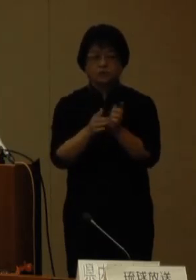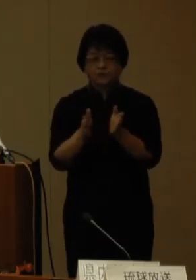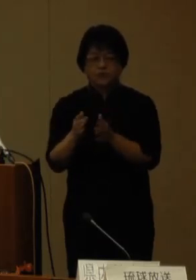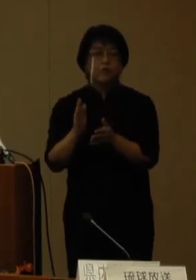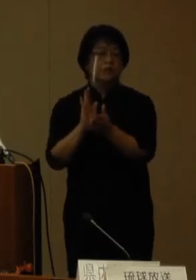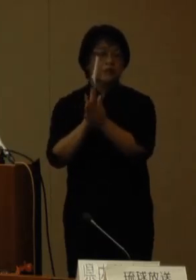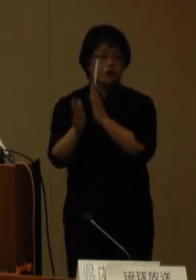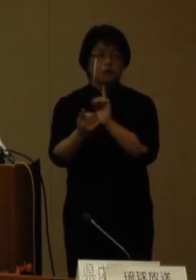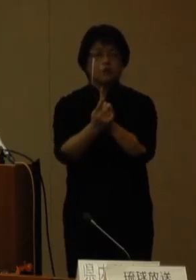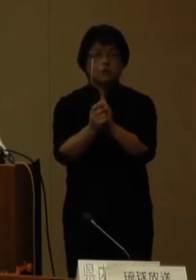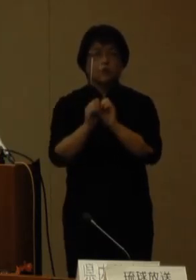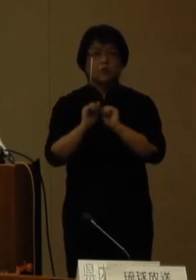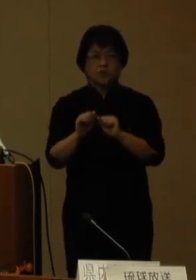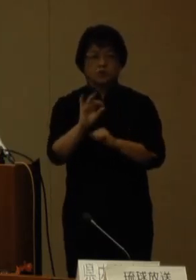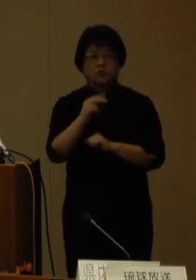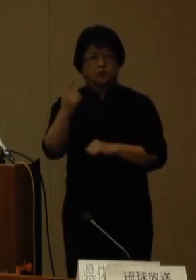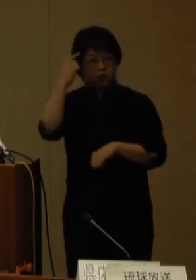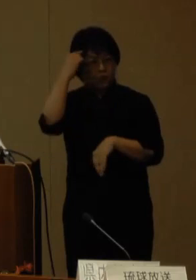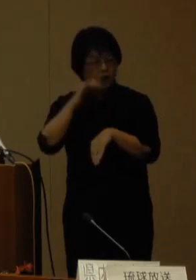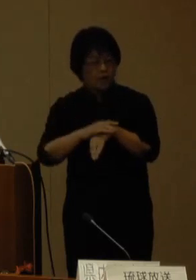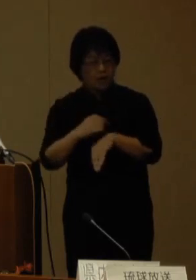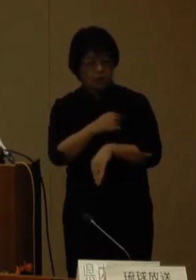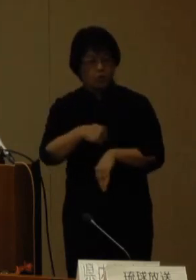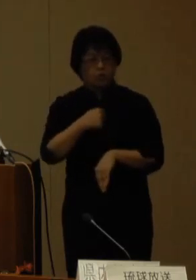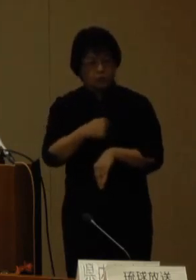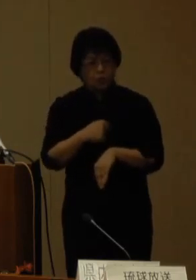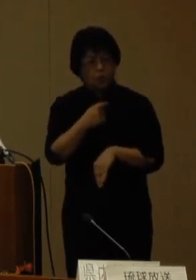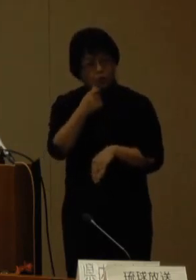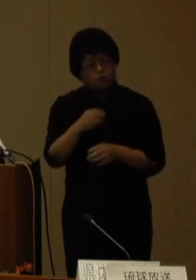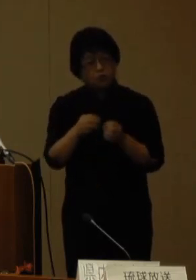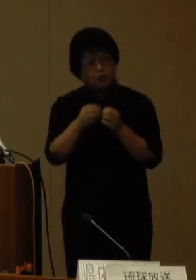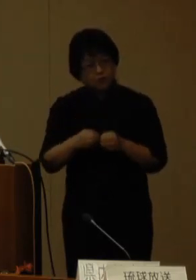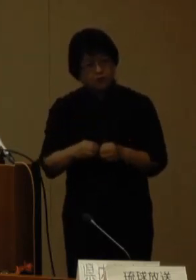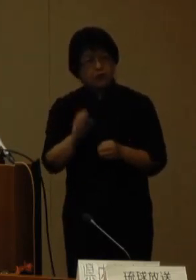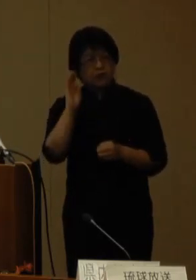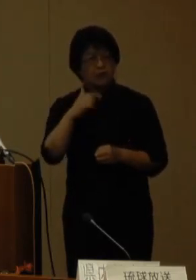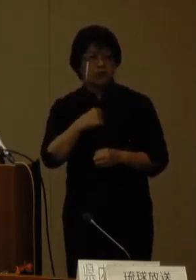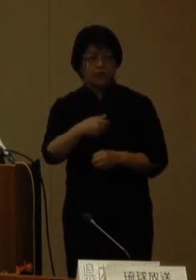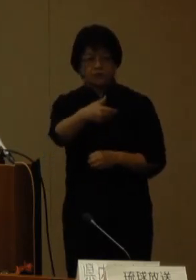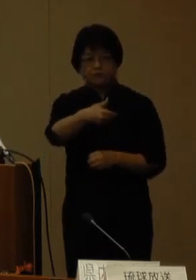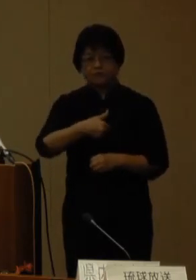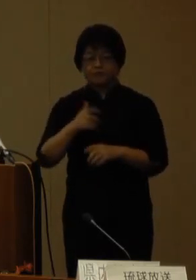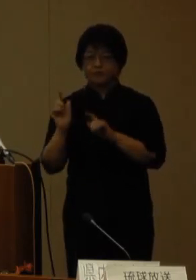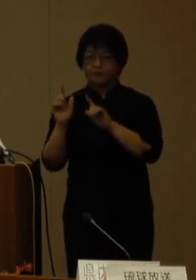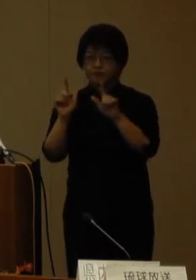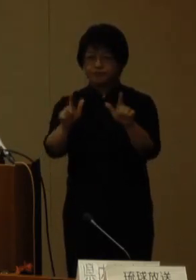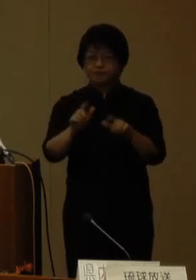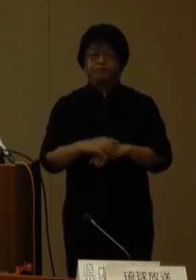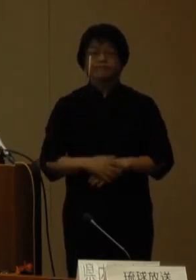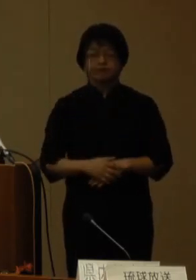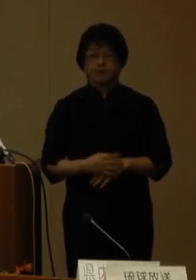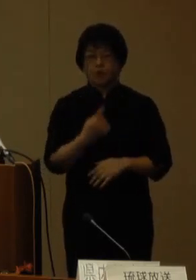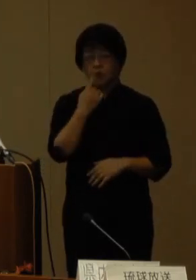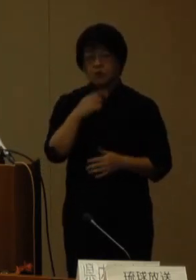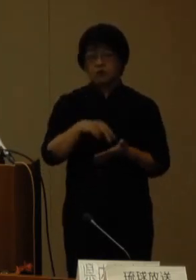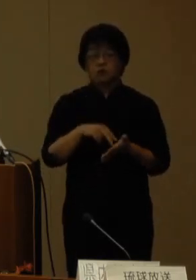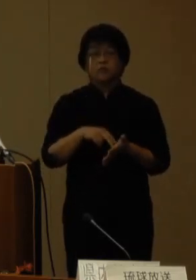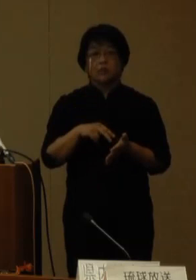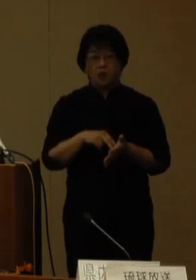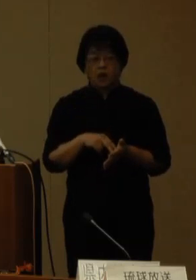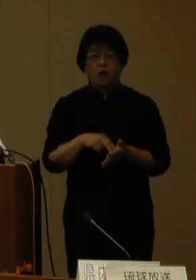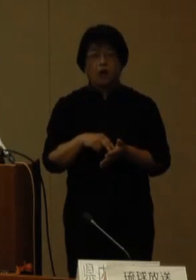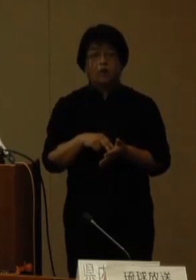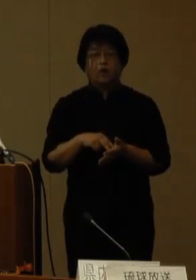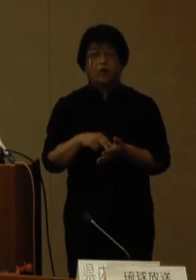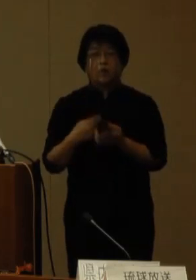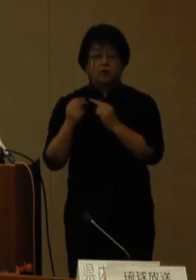お考えだったり、お気持ちだったりというのをもう少し、伺えないでしょうか。 私としては全庁を挙げて